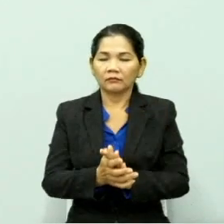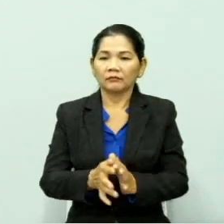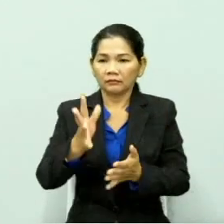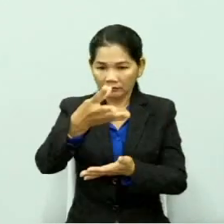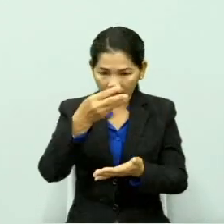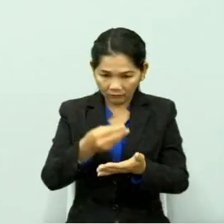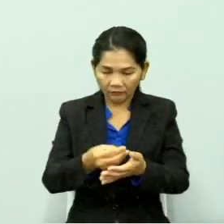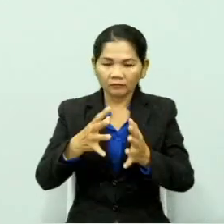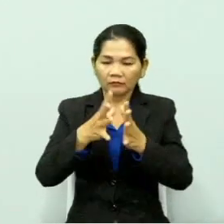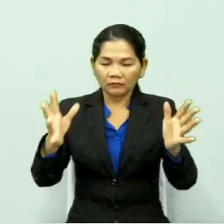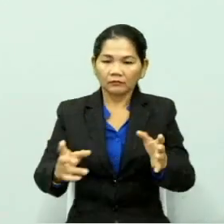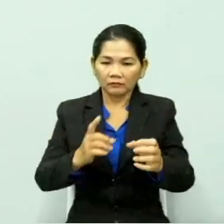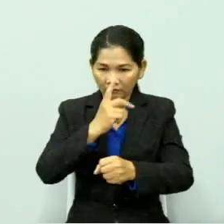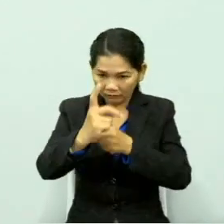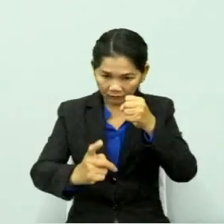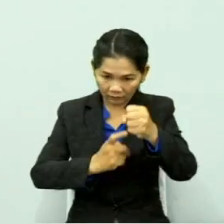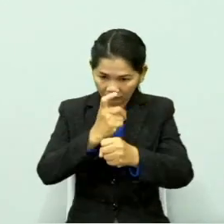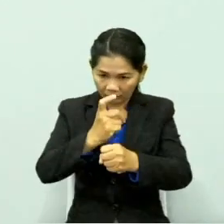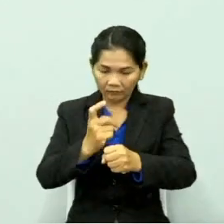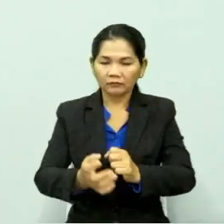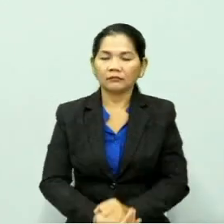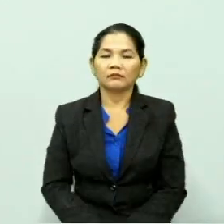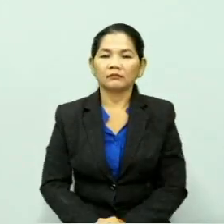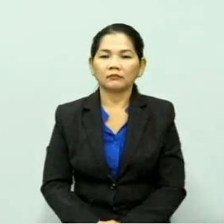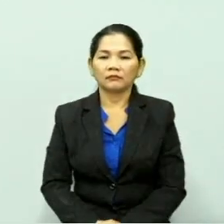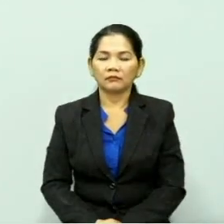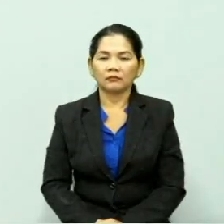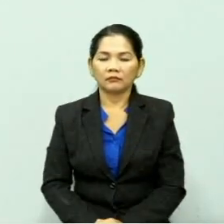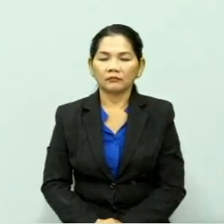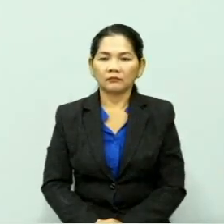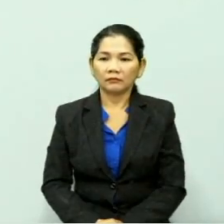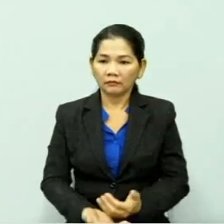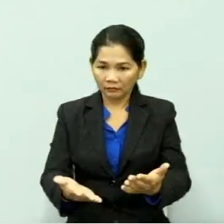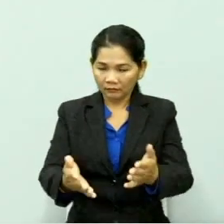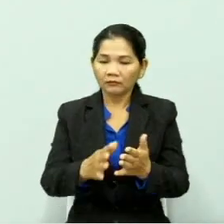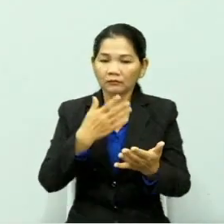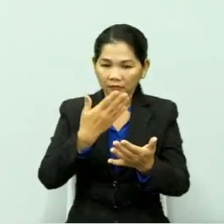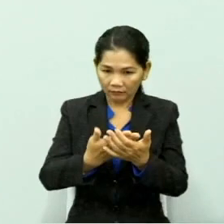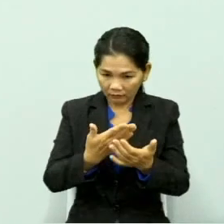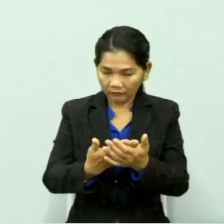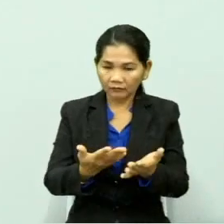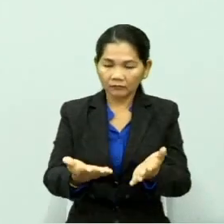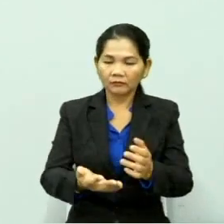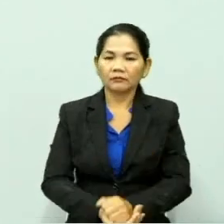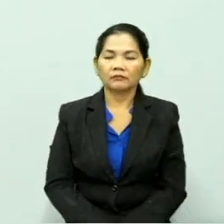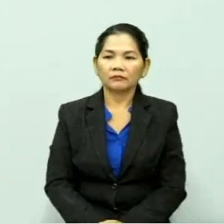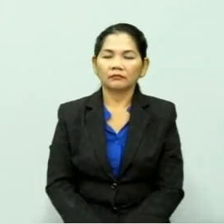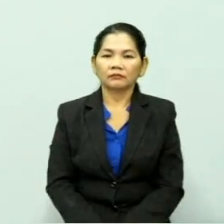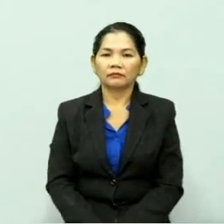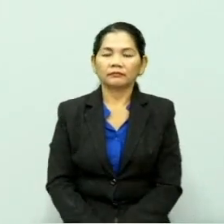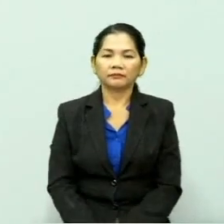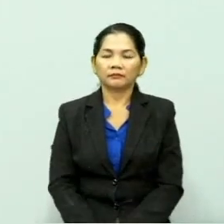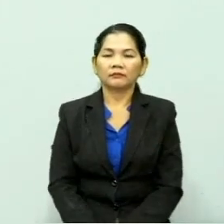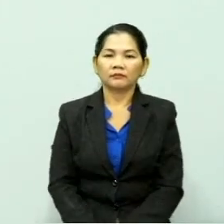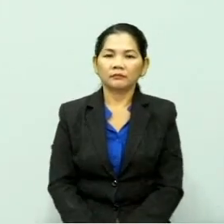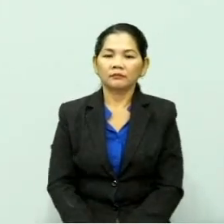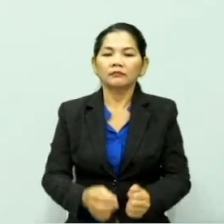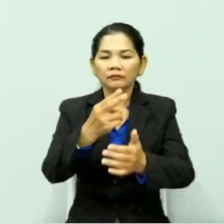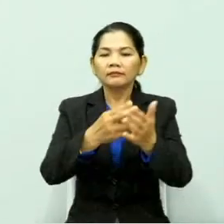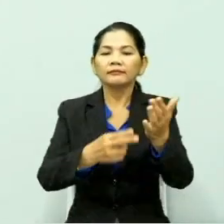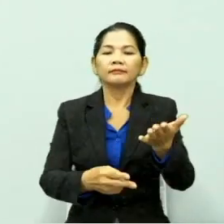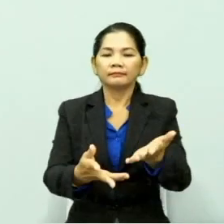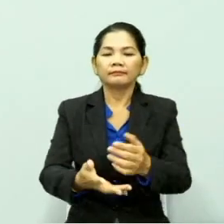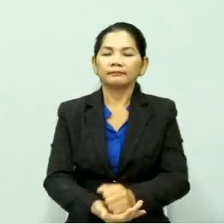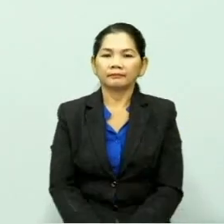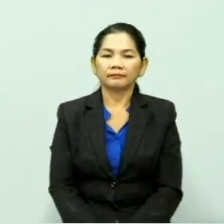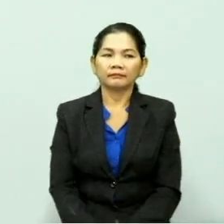tặng ác khnía nới cùng vùng chả lữ con kịch tặng ác khnía hái con chay prab nè kêu là con chả ta con trâu thua đôi mặt đại